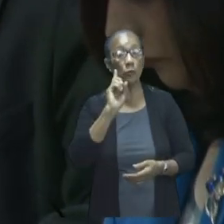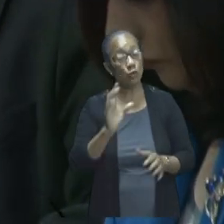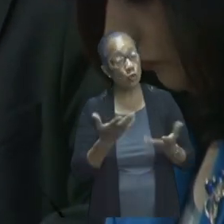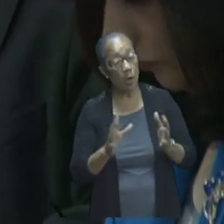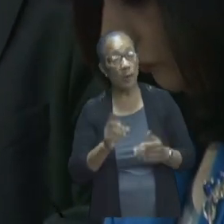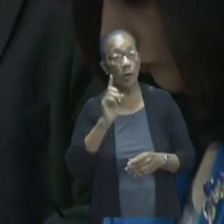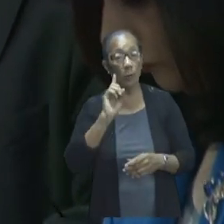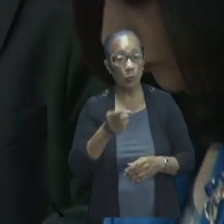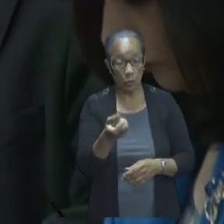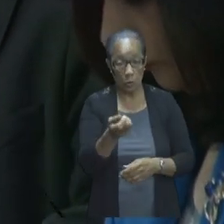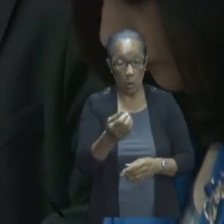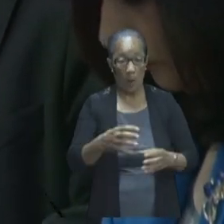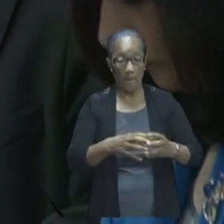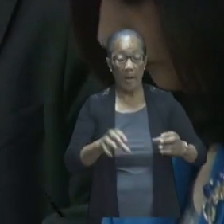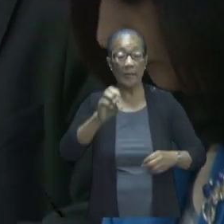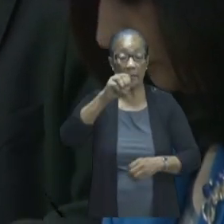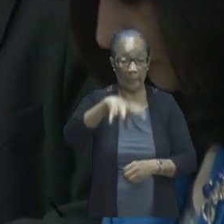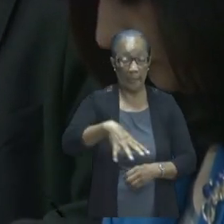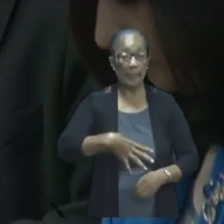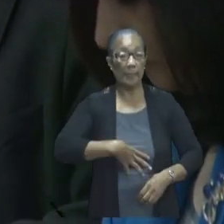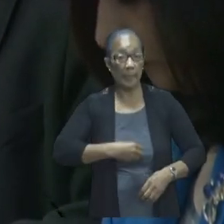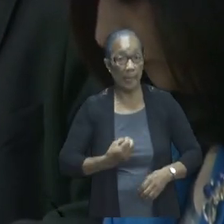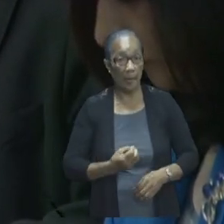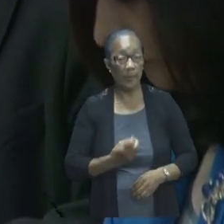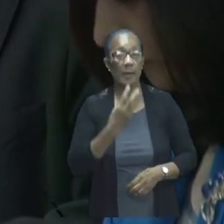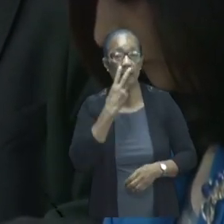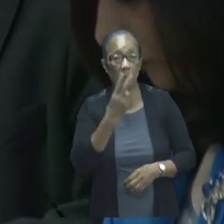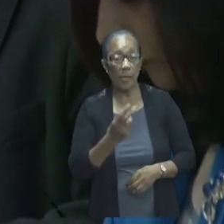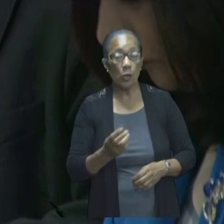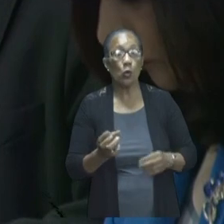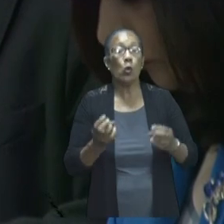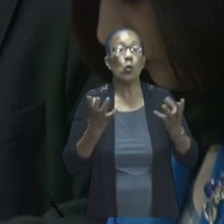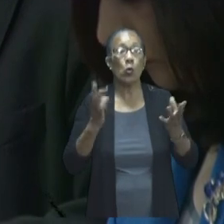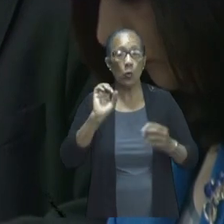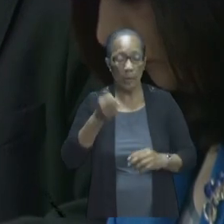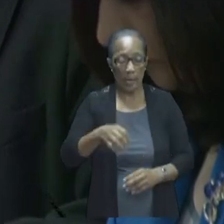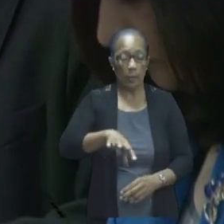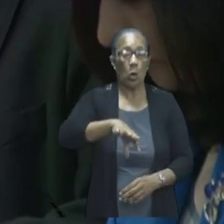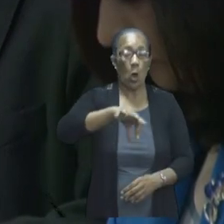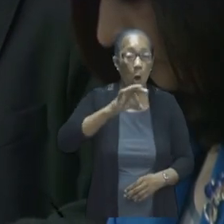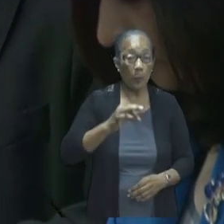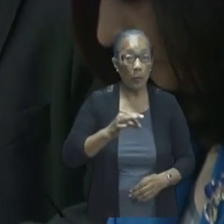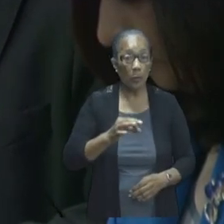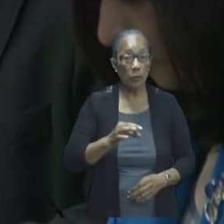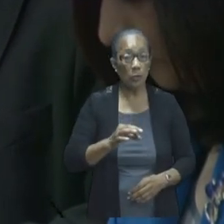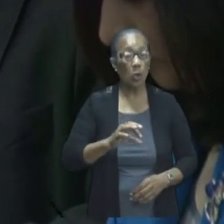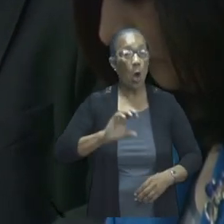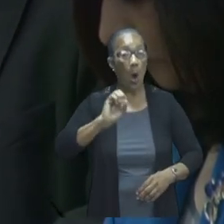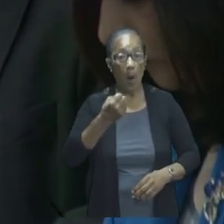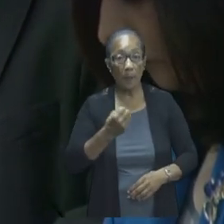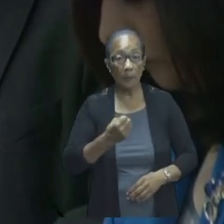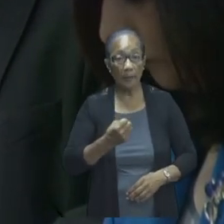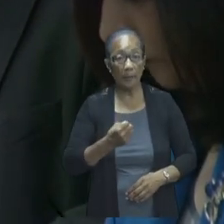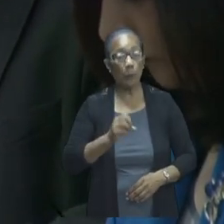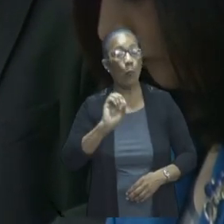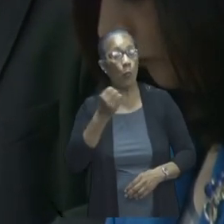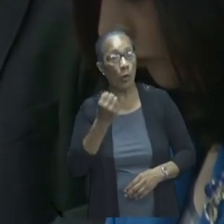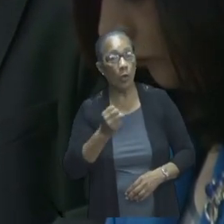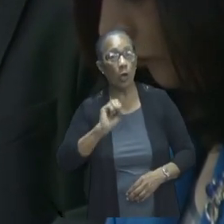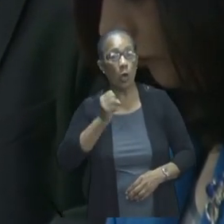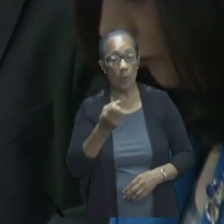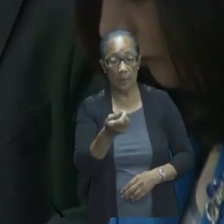maar wat zijn nu bezig te kijken van hoe heet die toch nog kunnen oplossen met meebepalen het al hier moeilijkheid alle banken die gering geopend te creeren